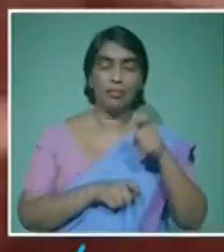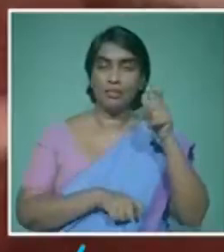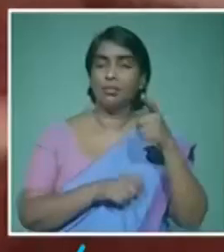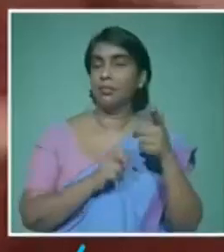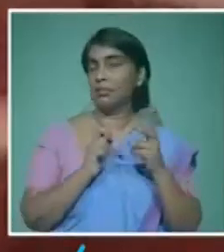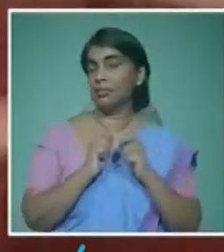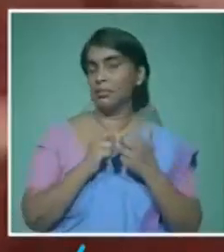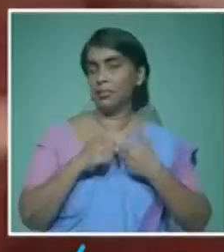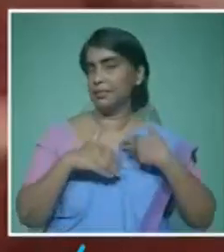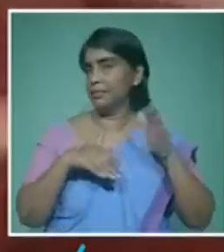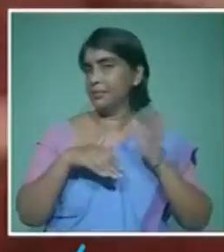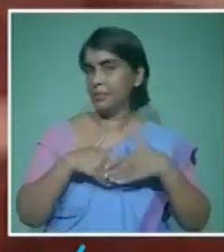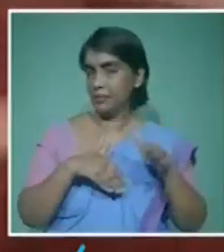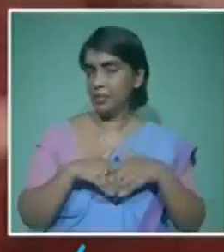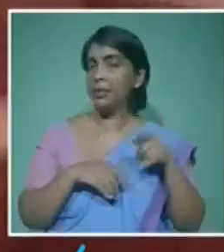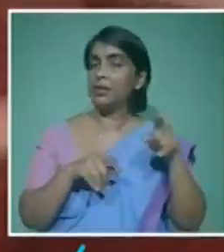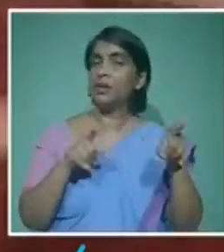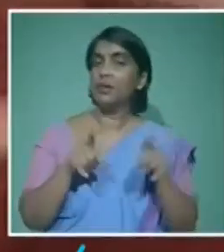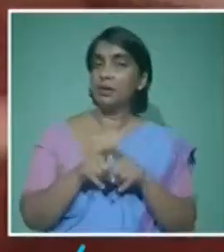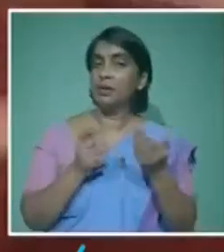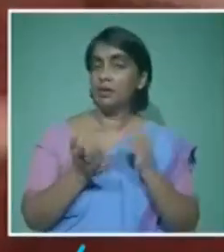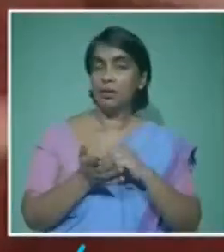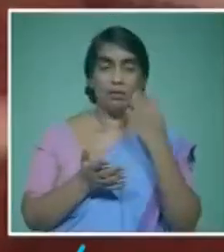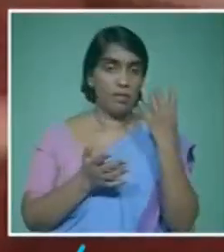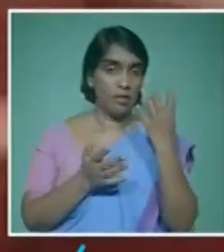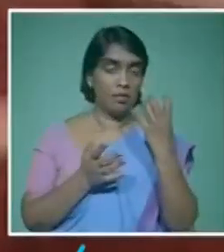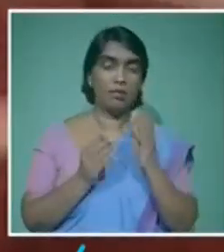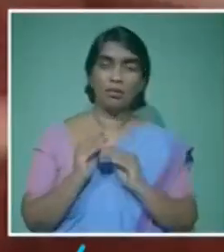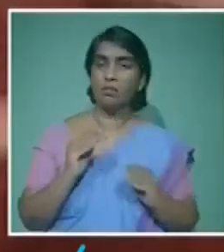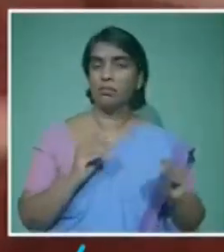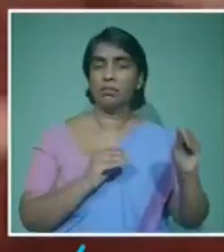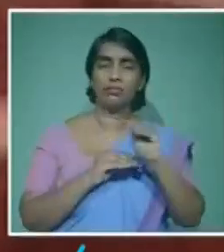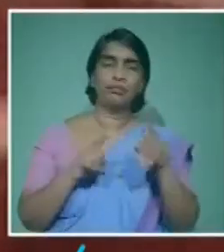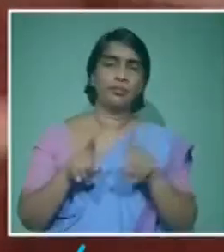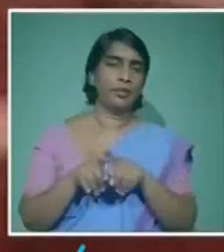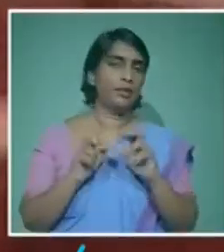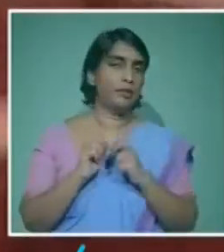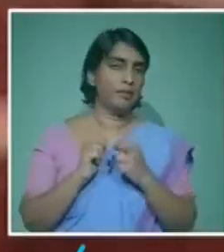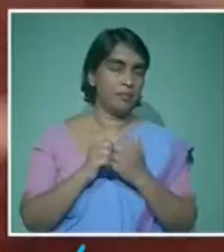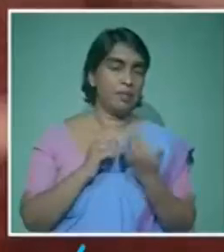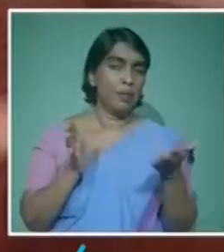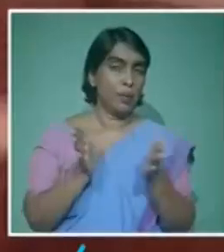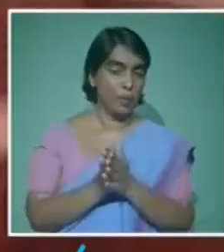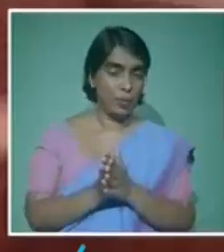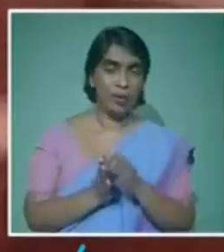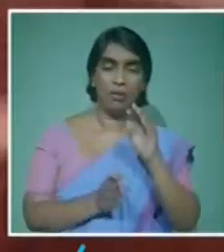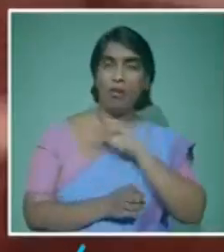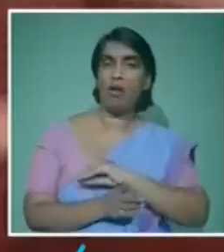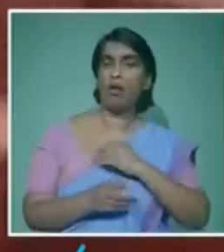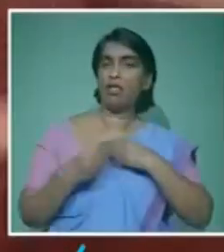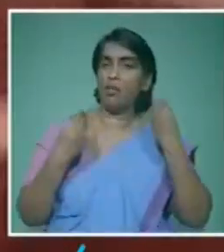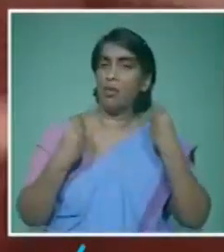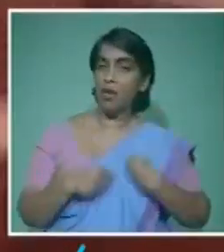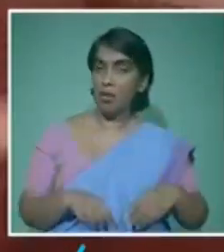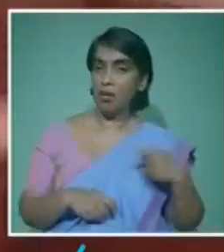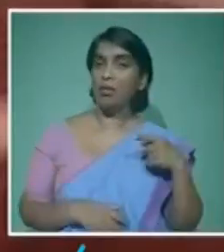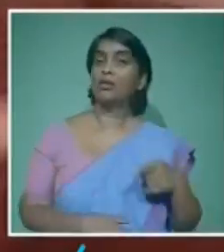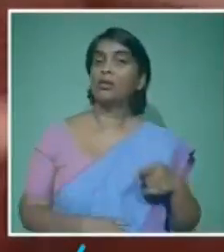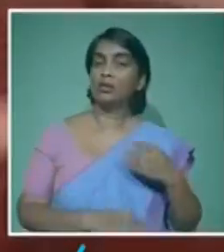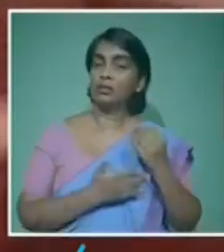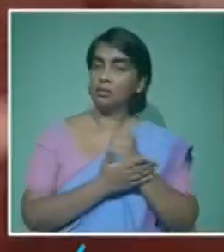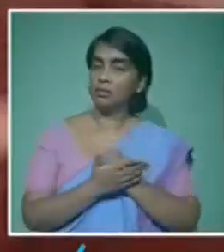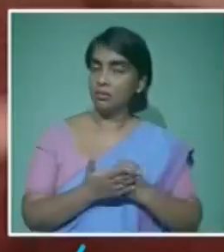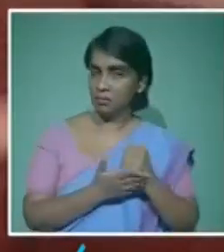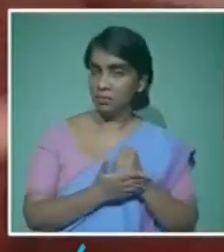ஈடுபடுகின்ற 4,888 கடற்தொழிலாளர்களுக்கும் Honorable member, please wind up. மேற்படி ஒவ்வொரு